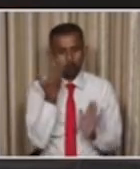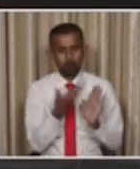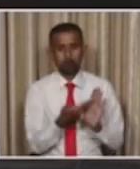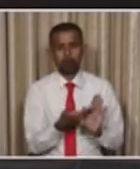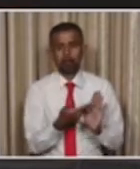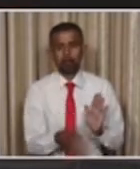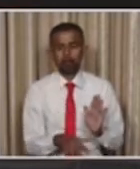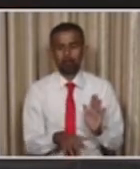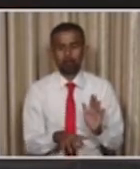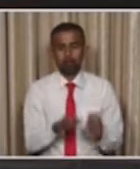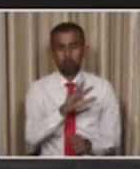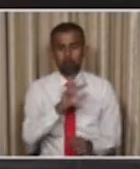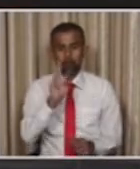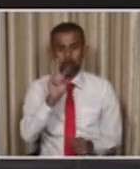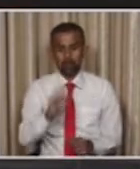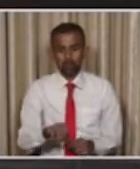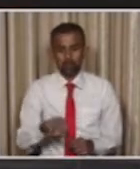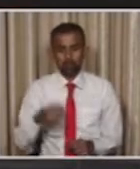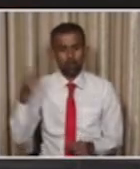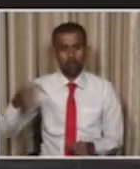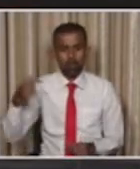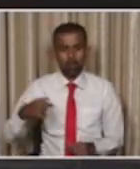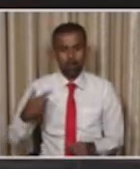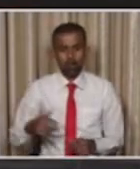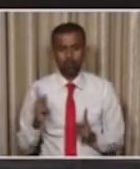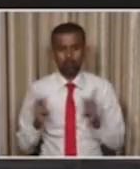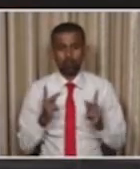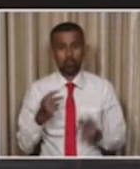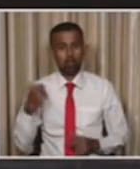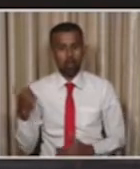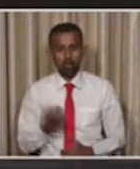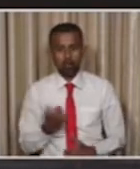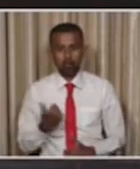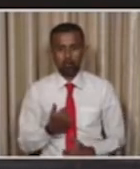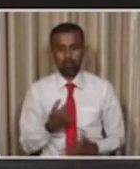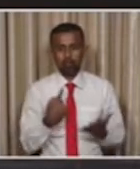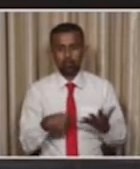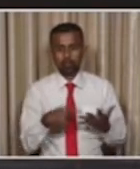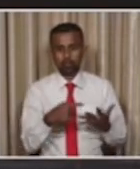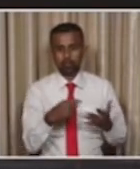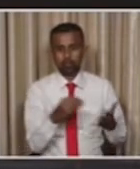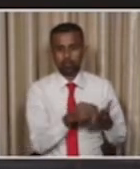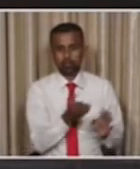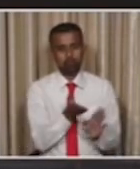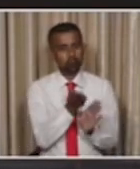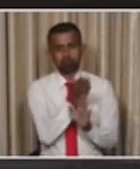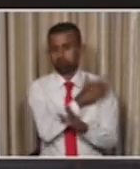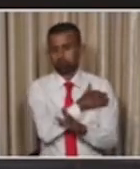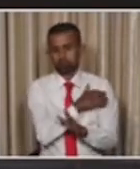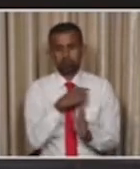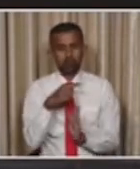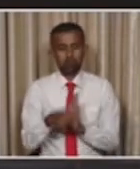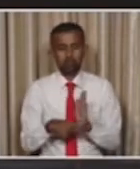තියෙනවා 53,000 ගානක් ඇවිල්ලා තියෙනවා ටුවරිස්ලා අලුත් කැටගරිස් වලට. මින් මීට ඉස්සෙල්ලා ලංකාවේ